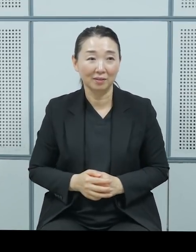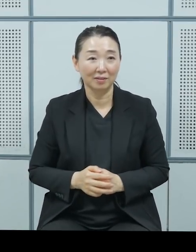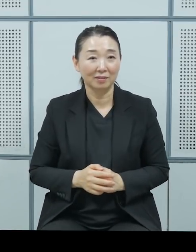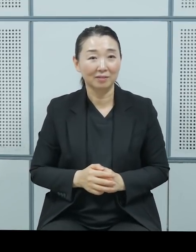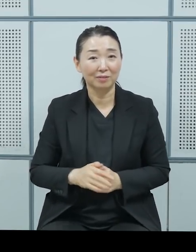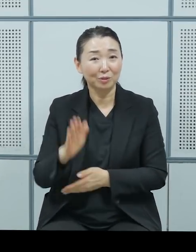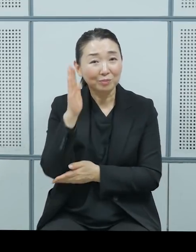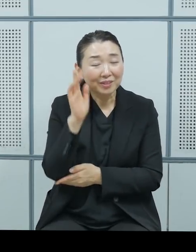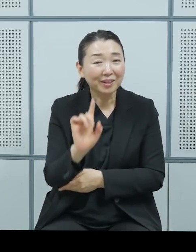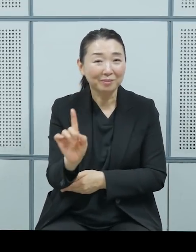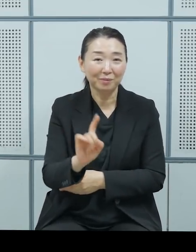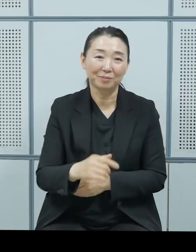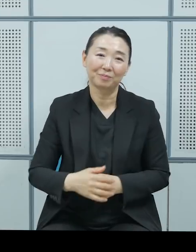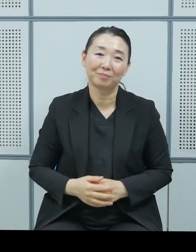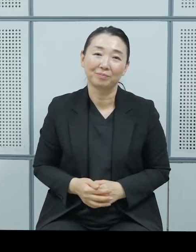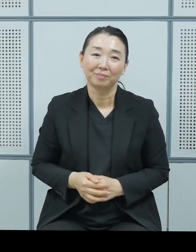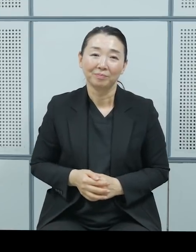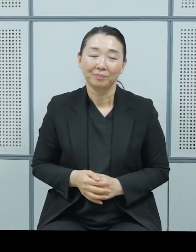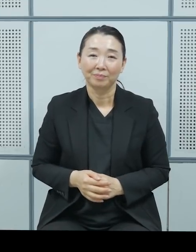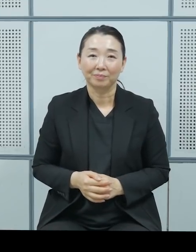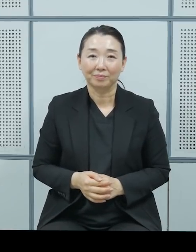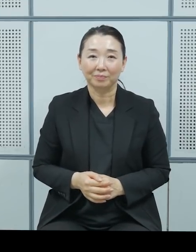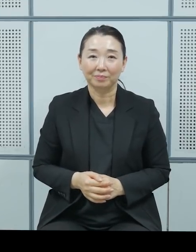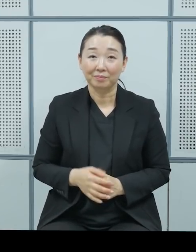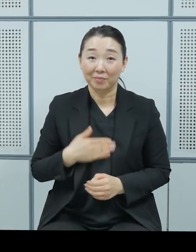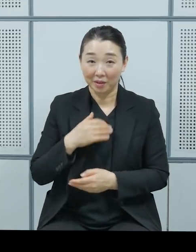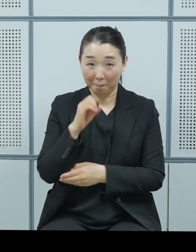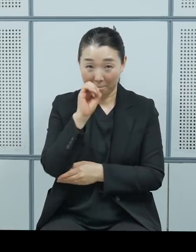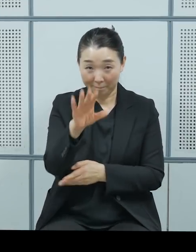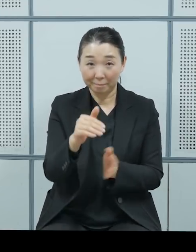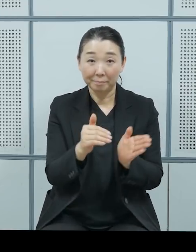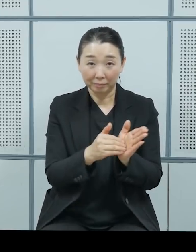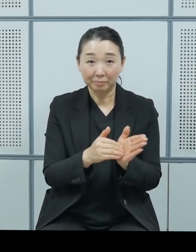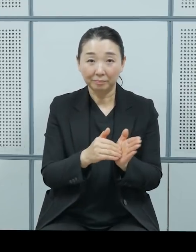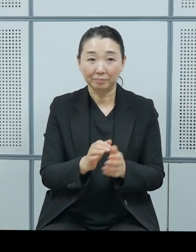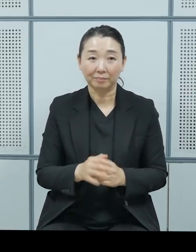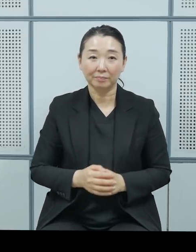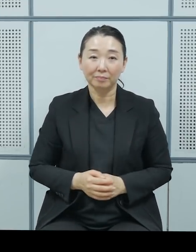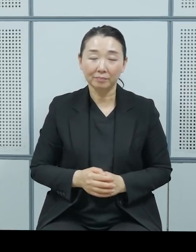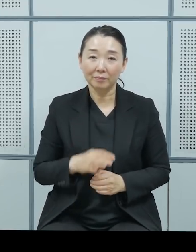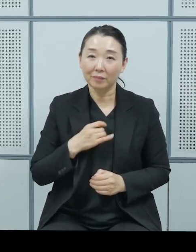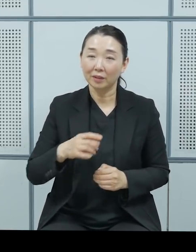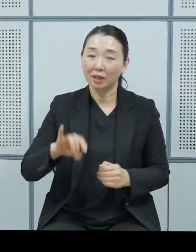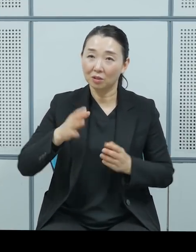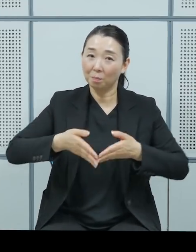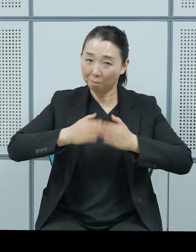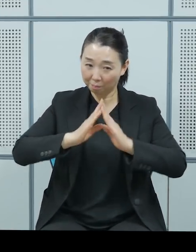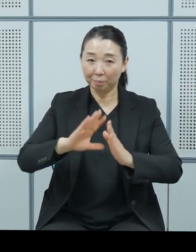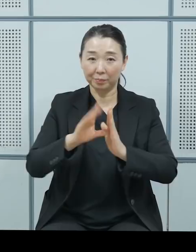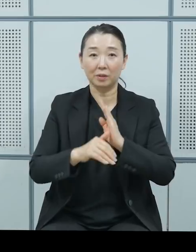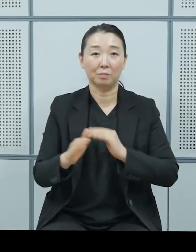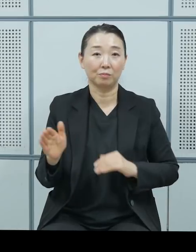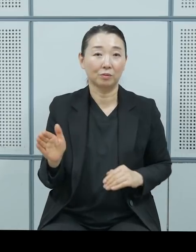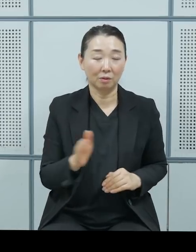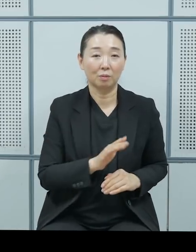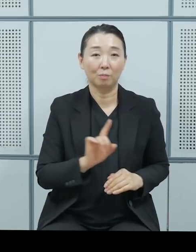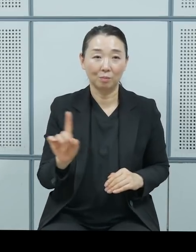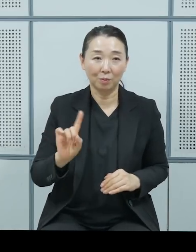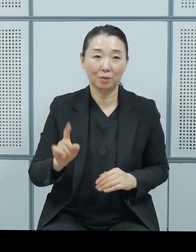어떤 사연인가요? 예, 저는 말씀드렸지만 제가 개척할 때부터